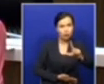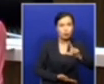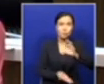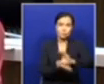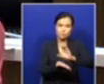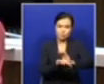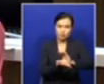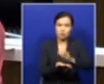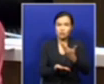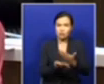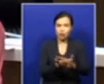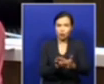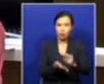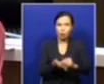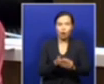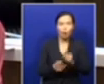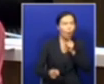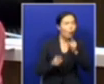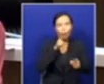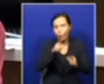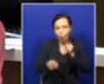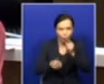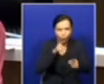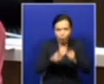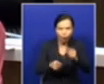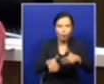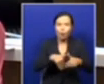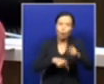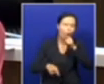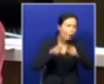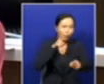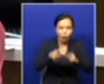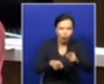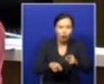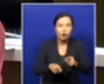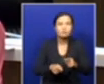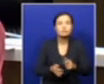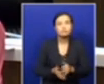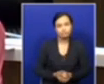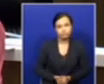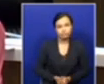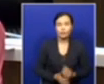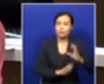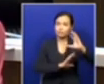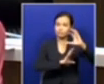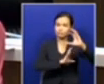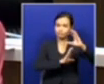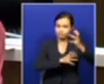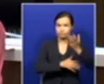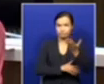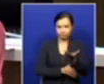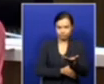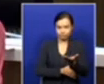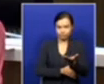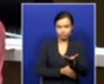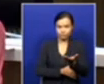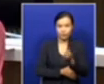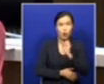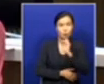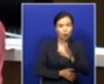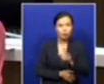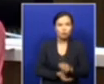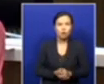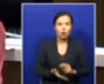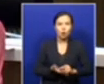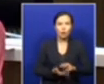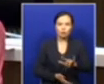อว่าโดนสวดชยันโตทั้งประเทศท่านประธานครับท่านประธานครับภาพยนตร์นี้เนี่ยนะครับทำไมต้องบอกว่า3ล้อหา